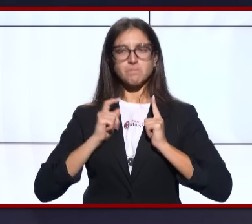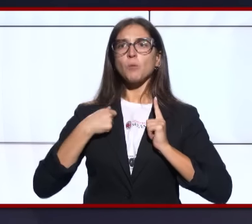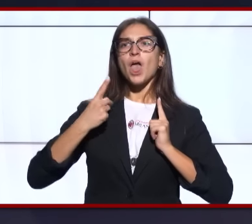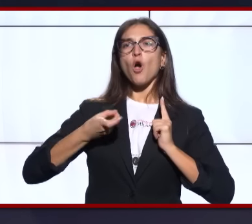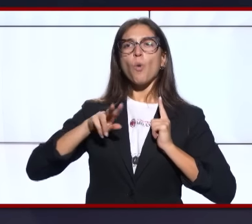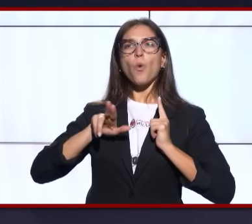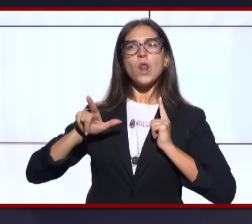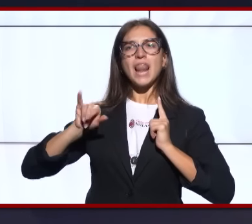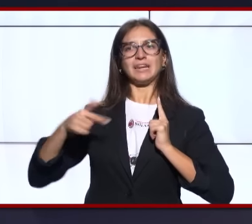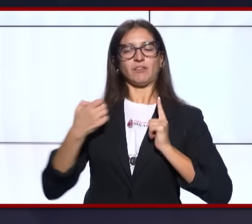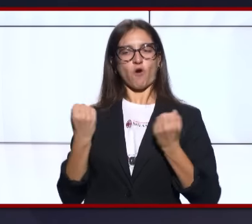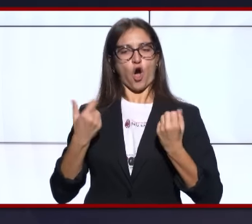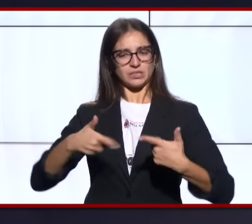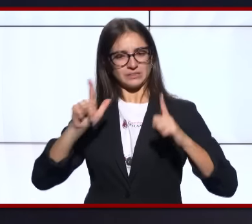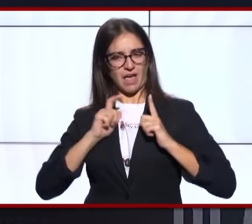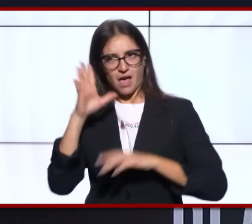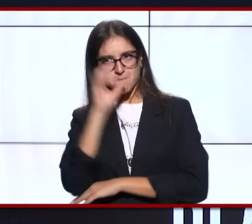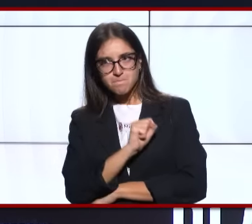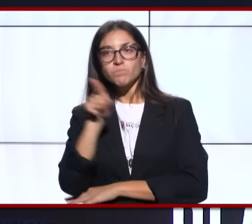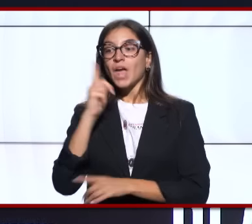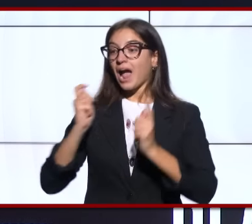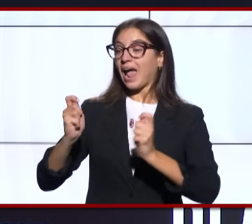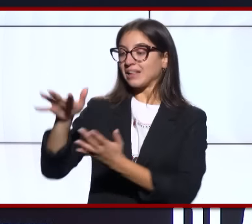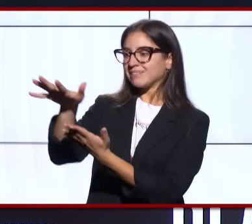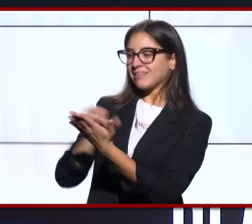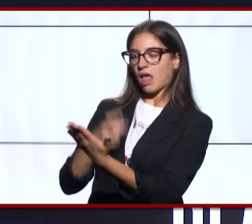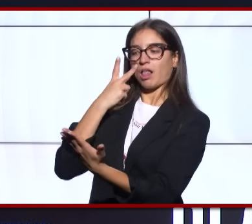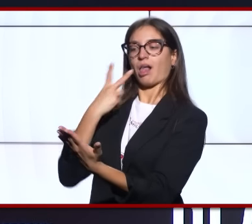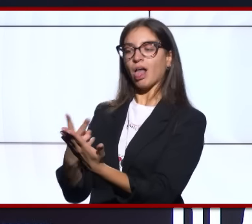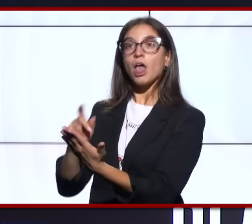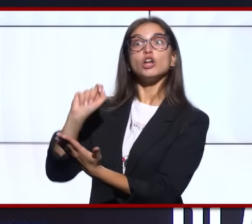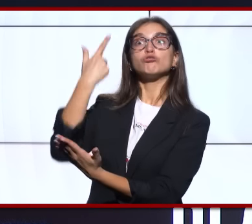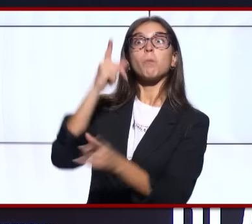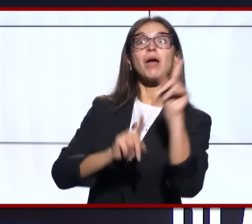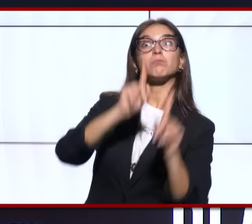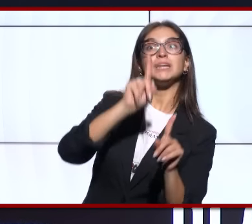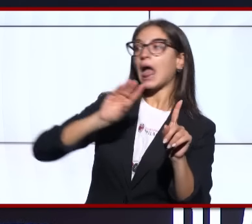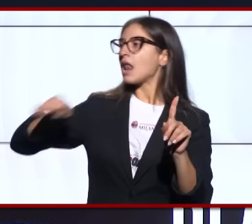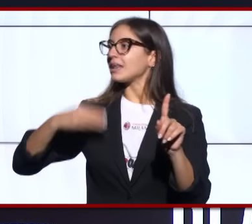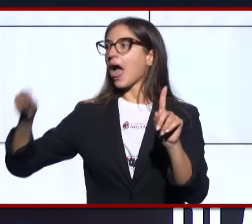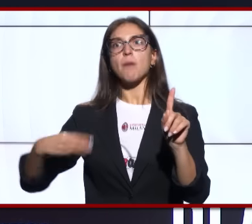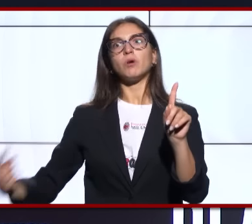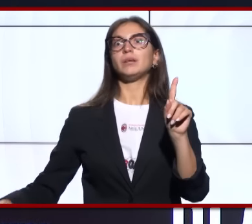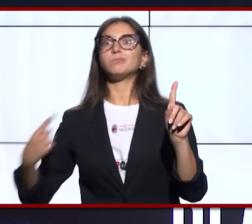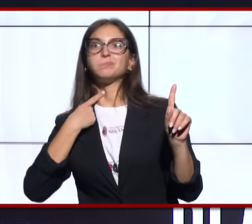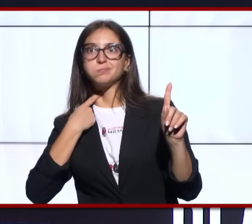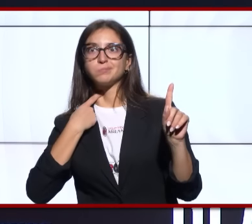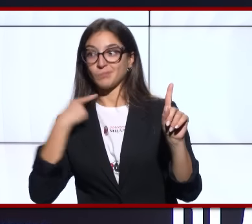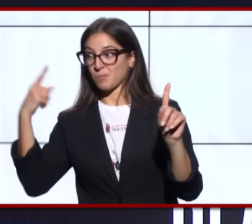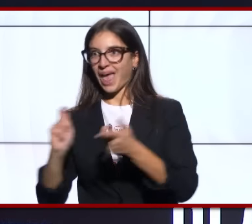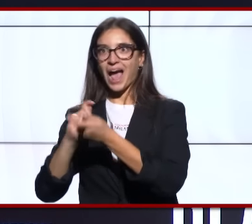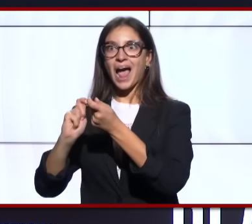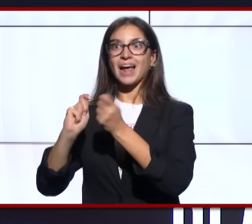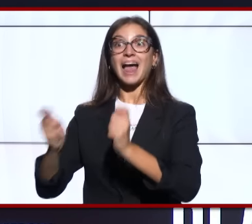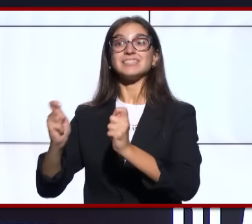forza e qui leggo la gazzetta nasce il super Milan Napoli distrutto dice in quel giorno la Gazzetta dello Sport si sogna che il